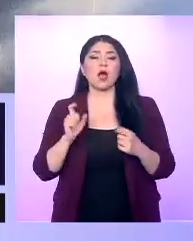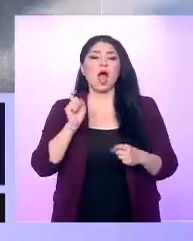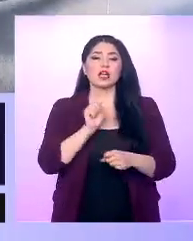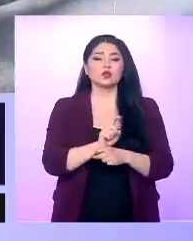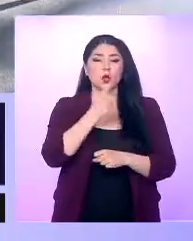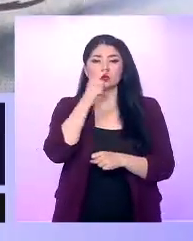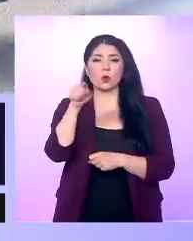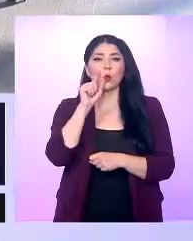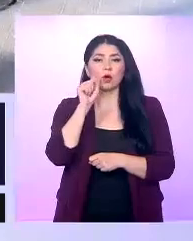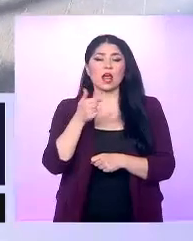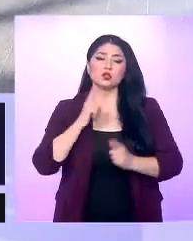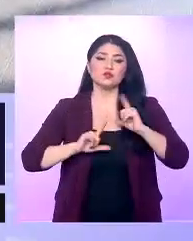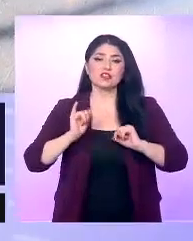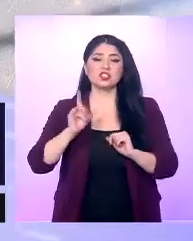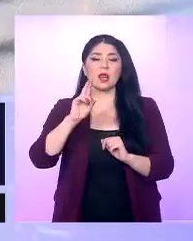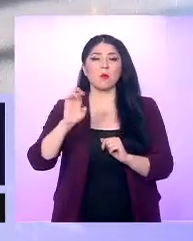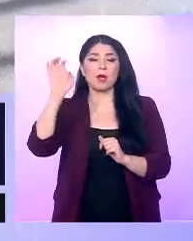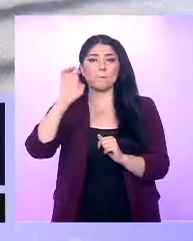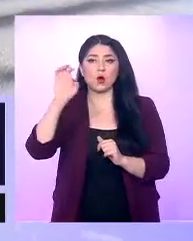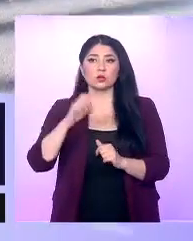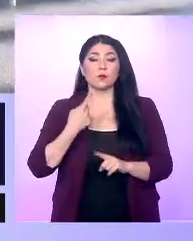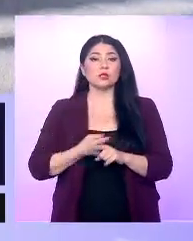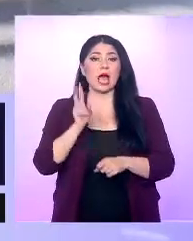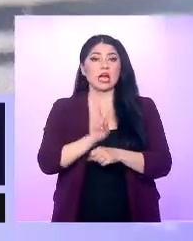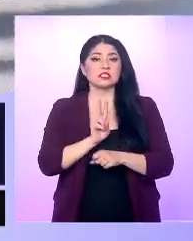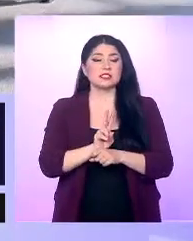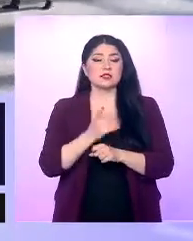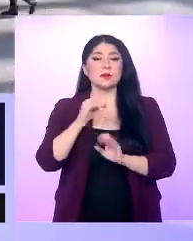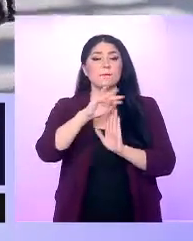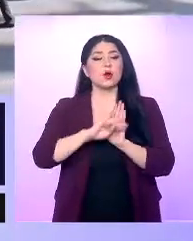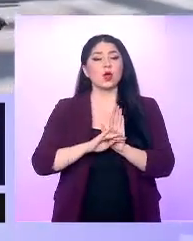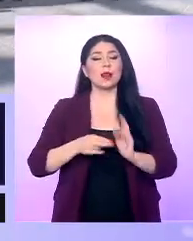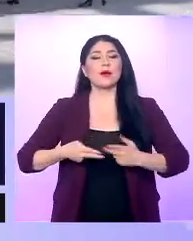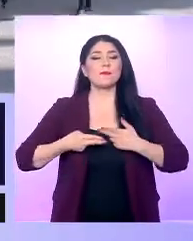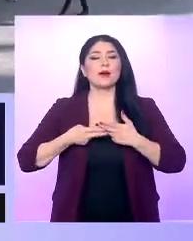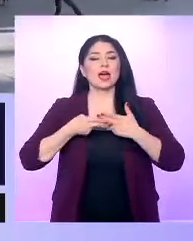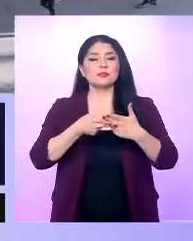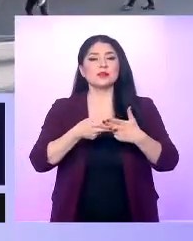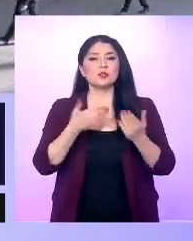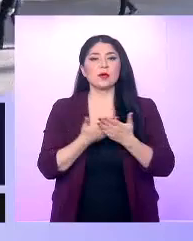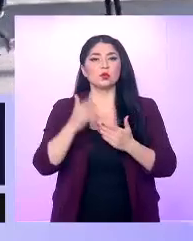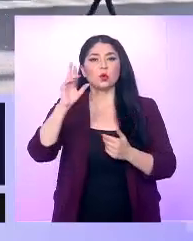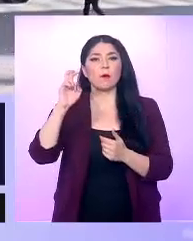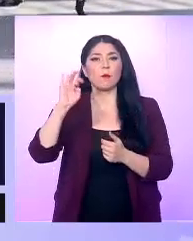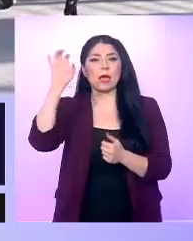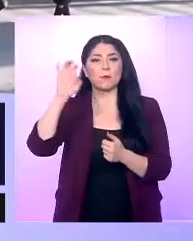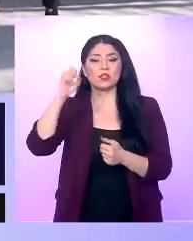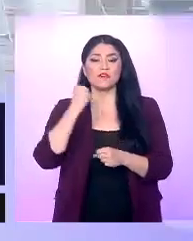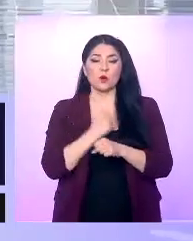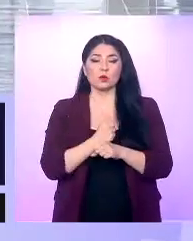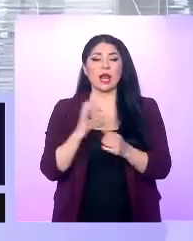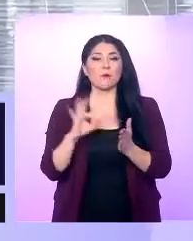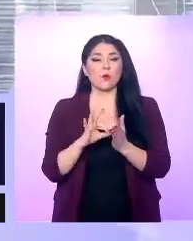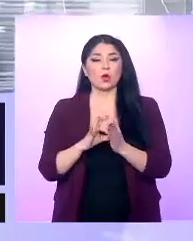Ucraina, inclusiv prin continuarea eforturilor de asistență prin platforma de sprijin pentru Republica Moldova, creată la